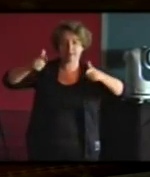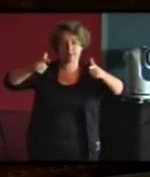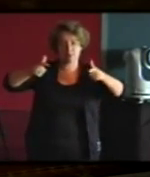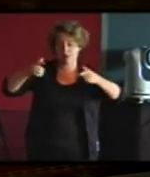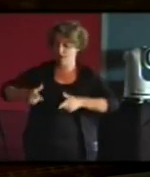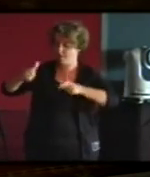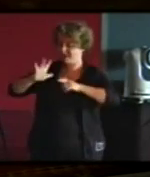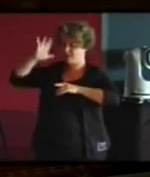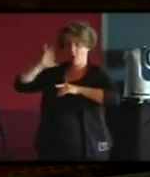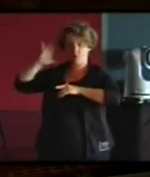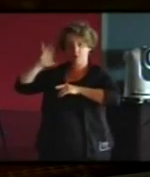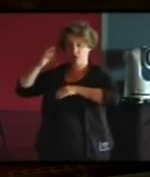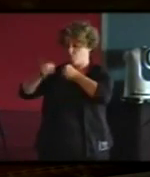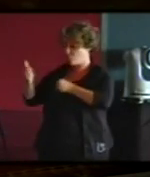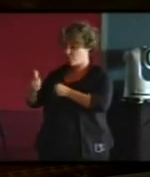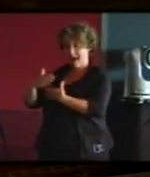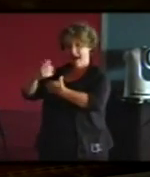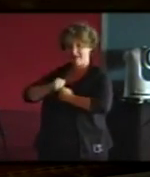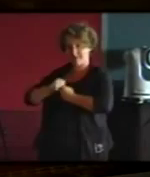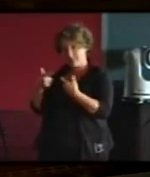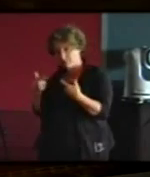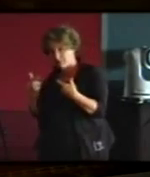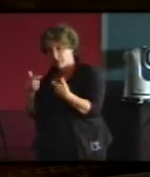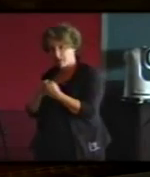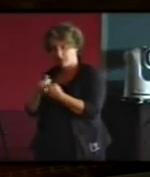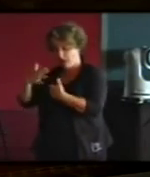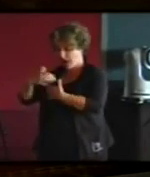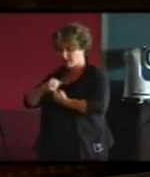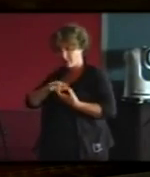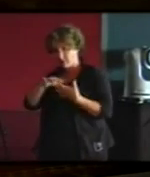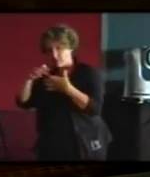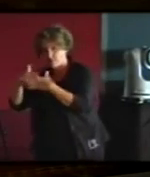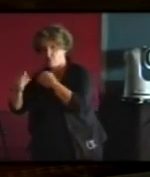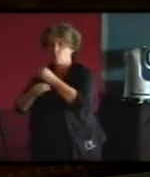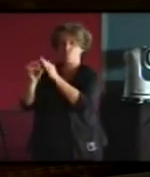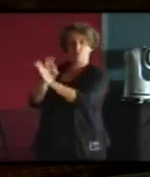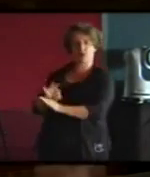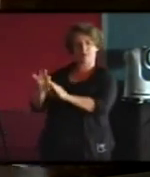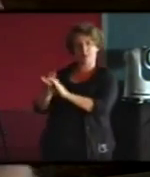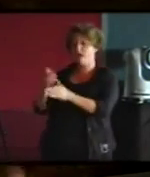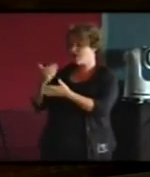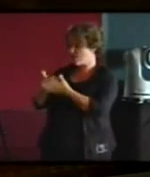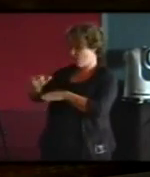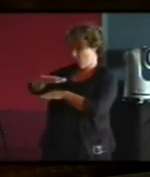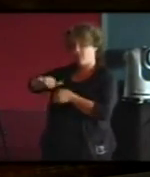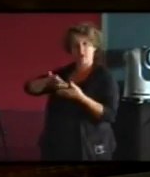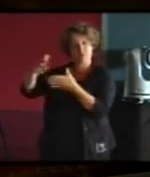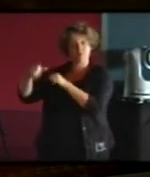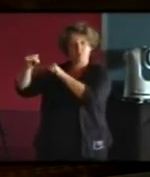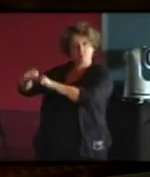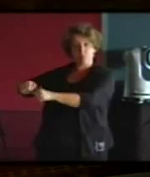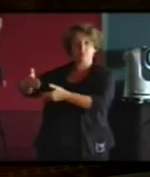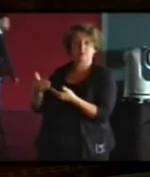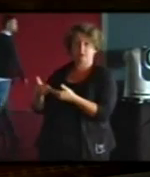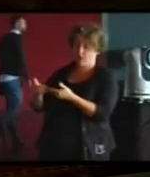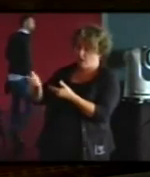pas. Si c'est, et il y a du bâti qui a prouvé qu'il était capable d'évoluer, de changer, qu'on lui rajoute des trucs